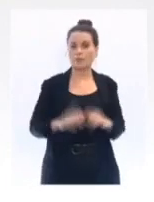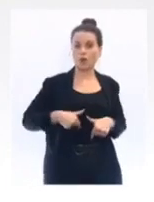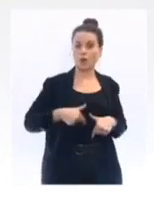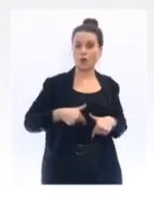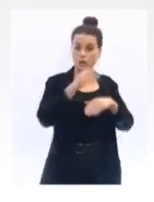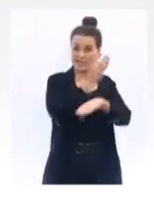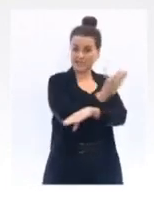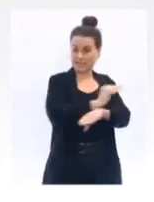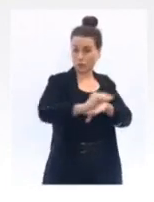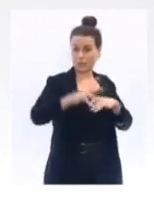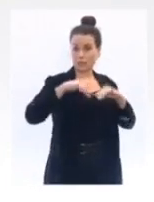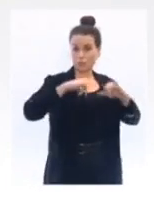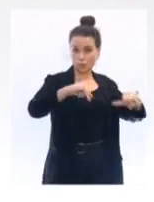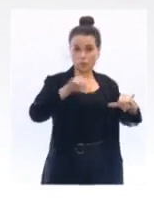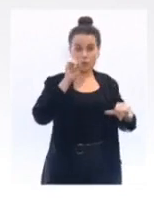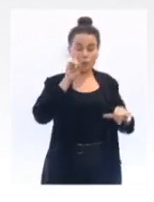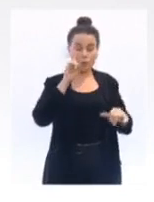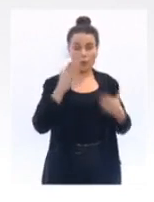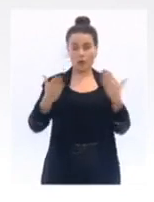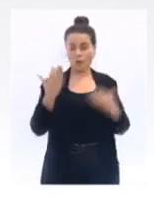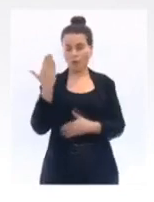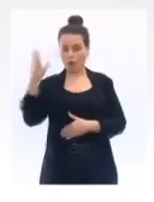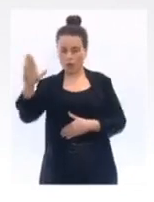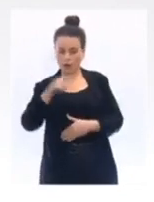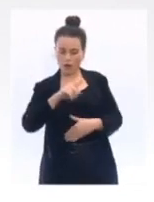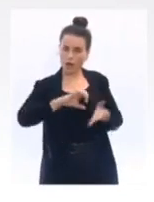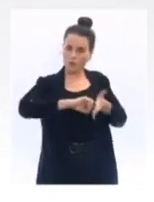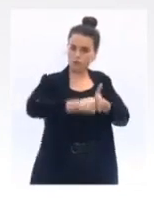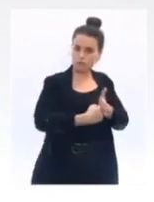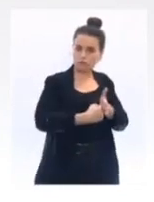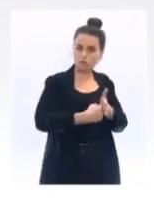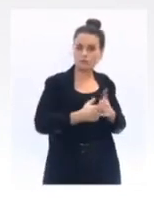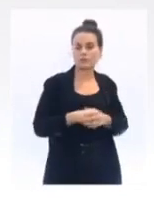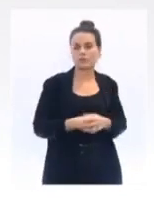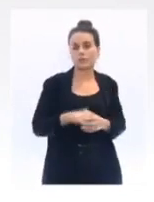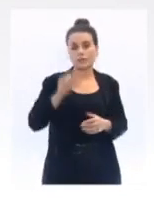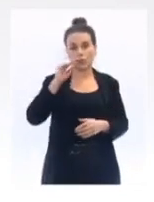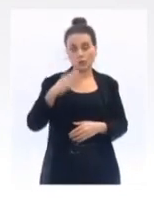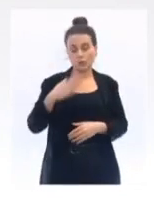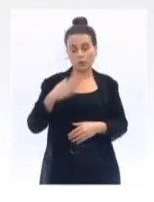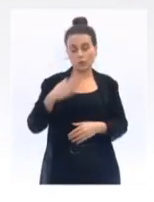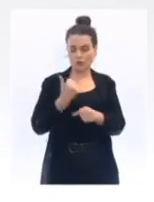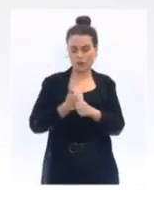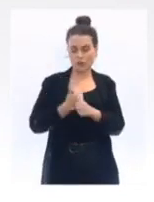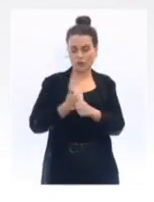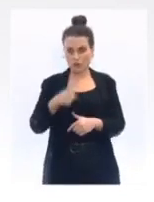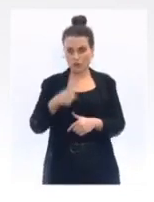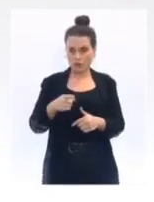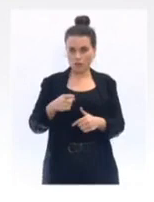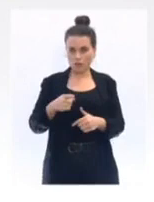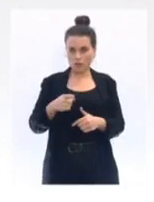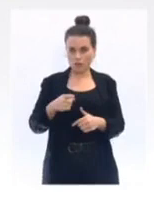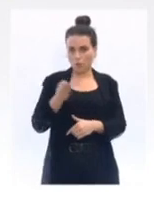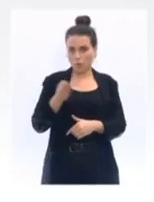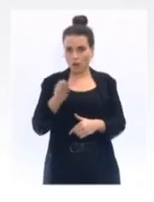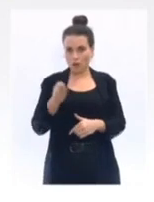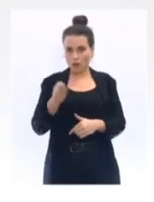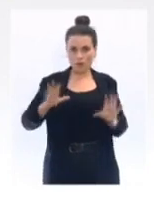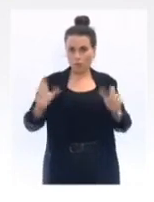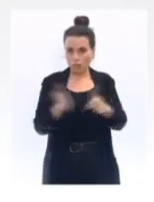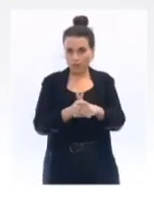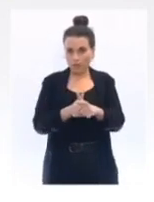fois que ce sera nécessaire sur la base des critères fixés par les autorités sanitaires. Et chaque fois que nous fermerons, nous appliquerons notre